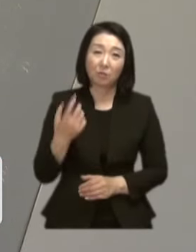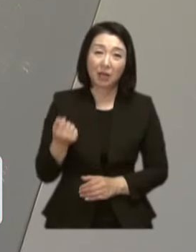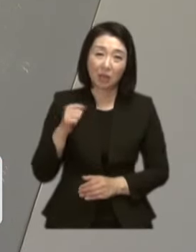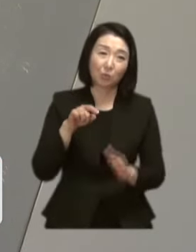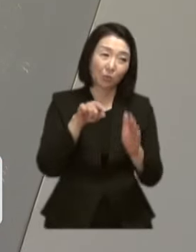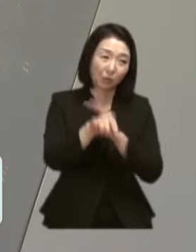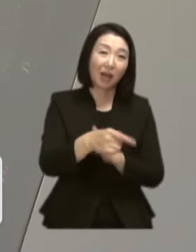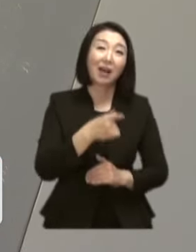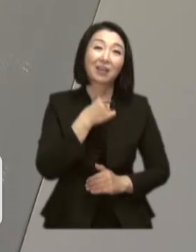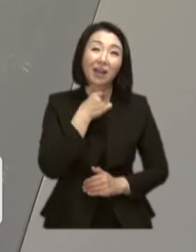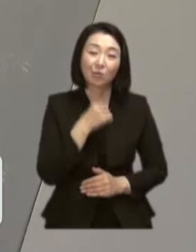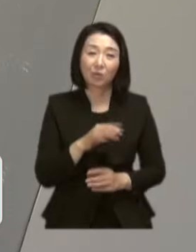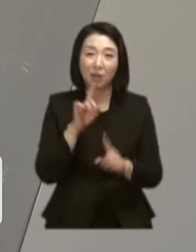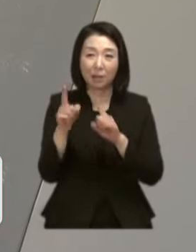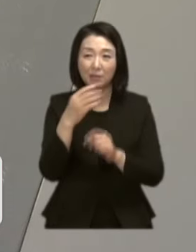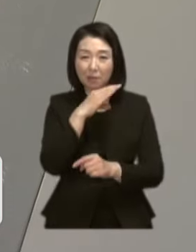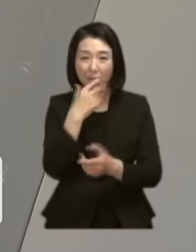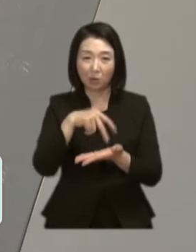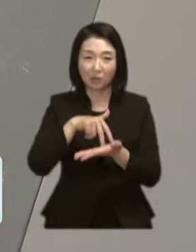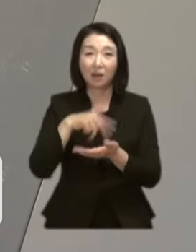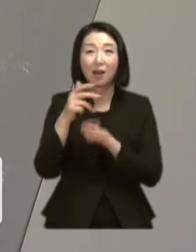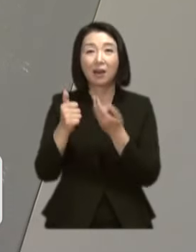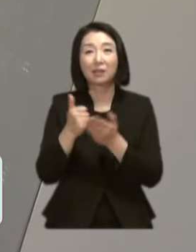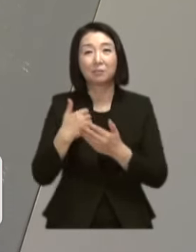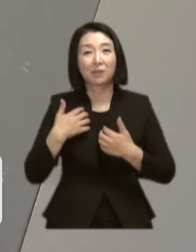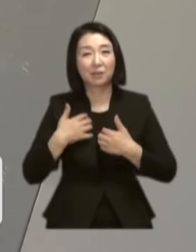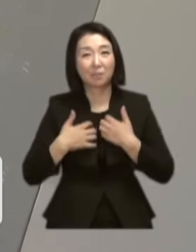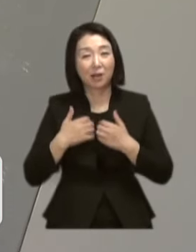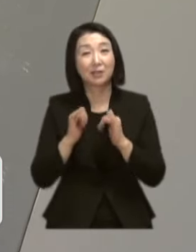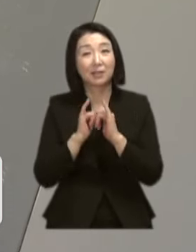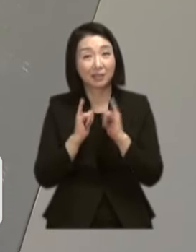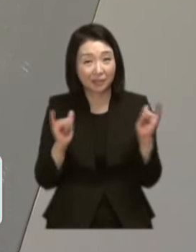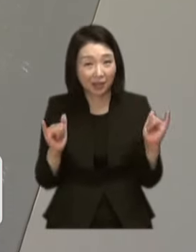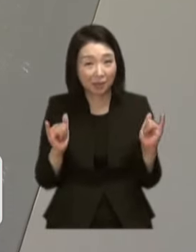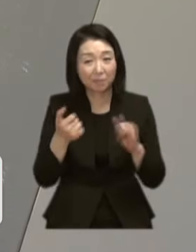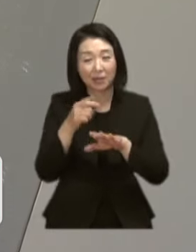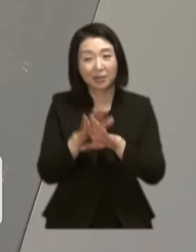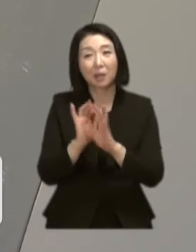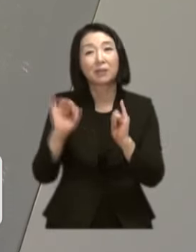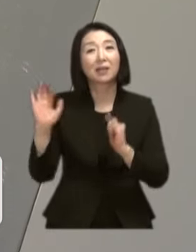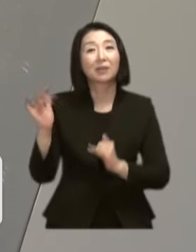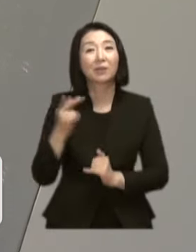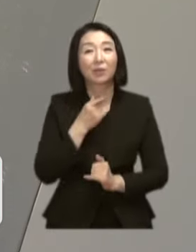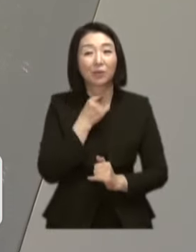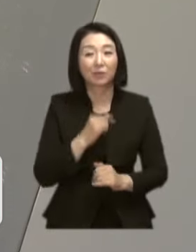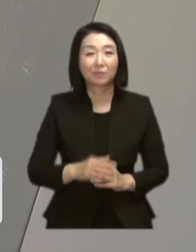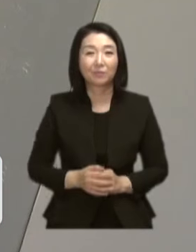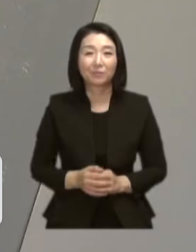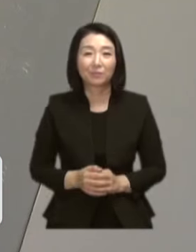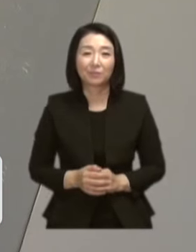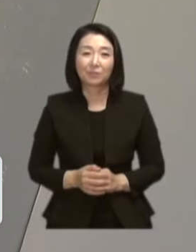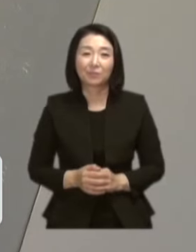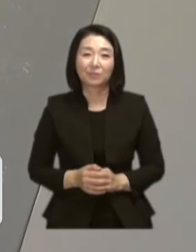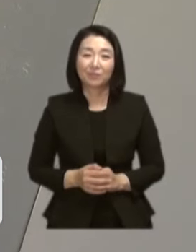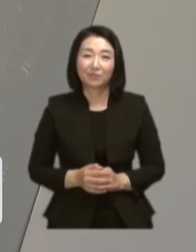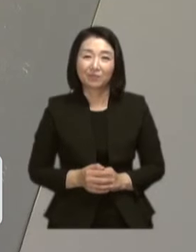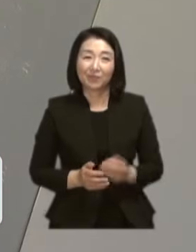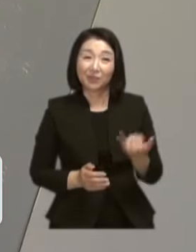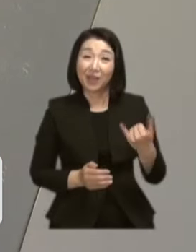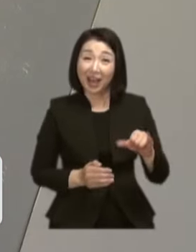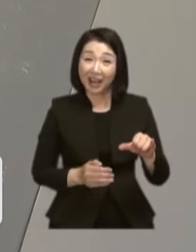원하고요. 말씀에 바로 선 하나님께서 기뻐하시는 그런 사람들이 예배자가 되었으면 좋겠습니다. 그래서 우리 아이들은